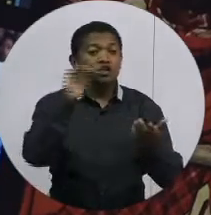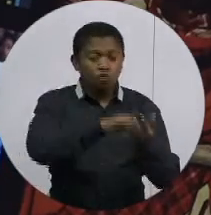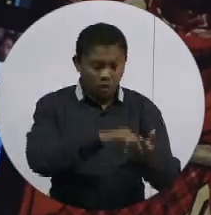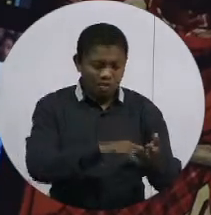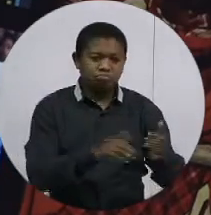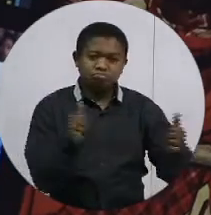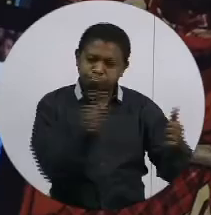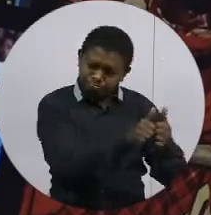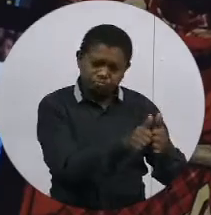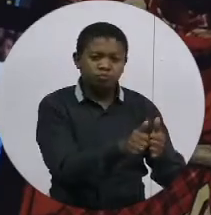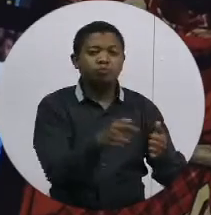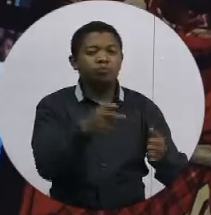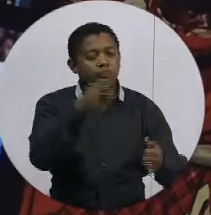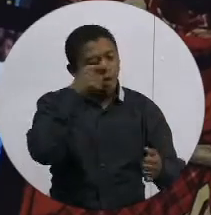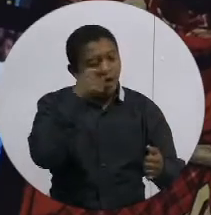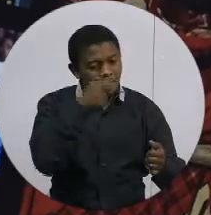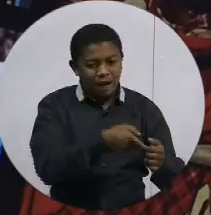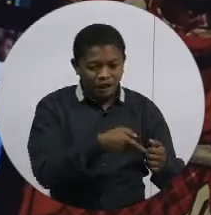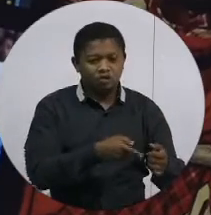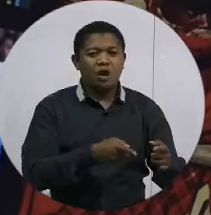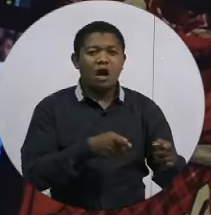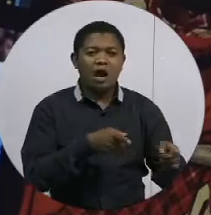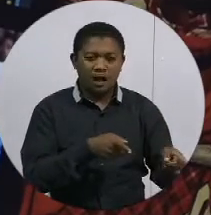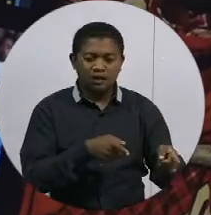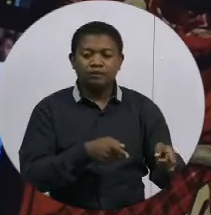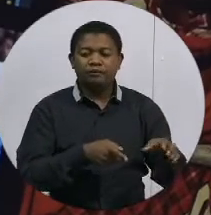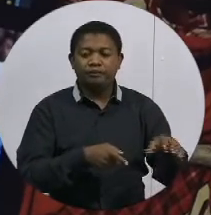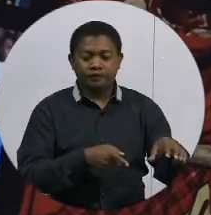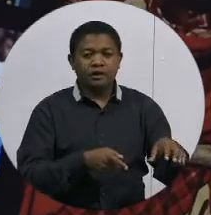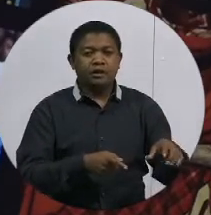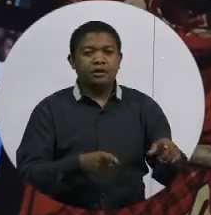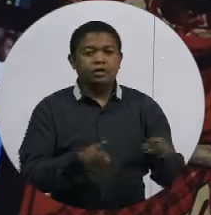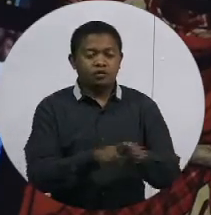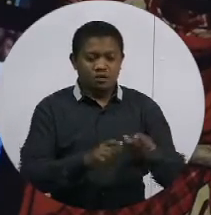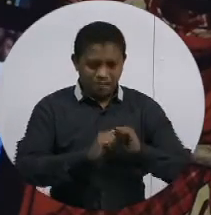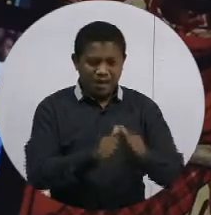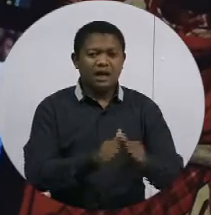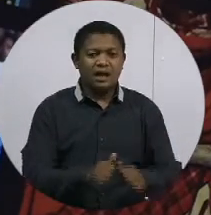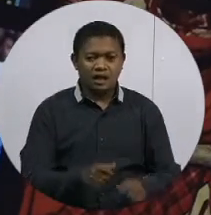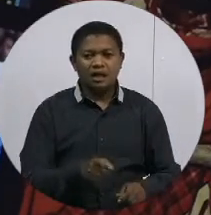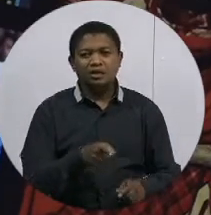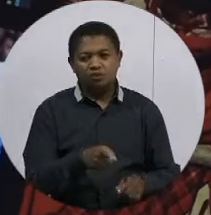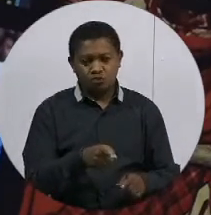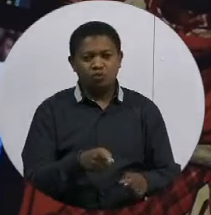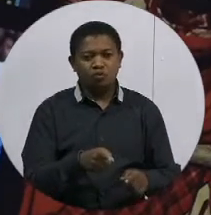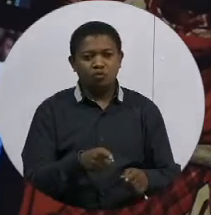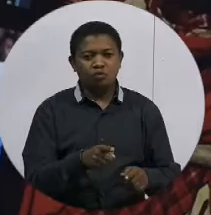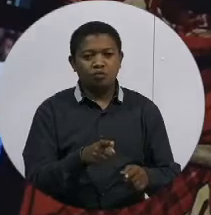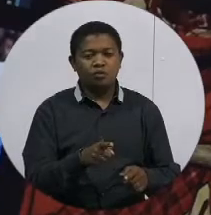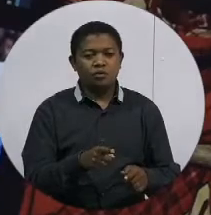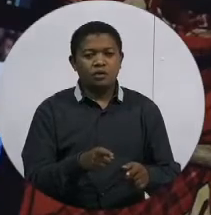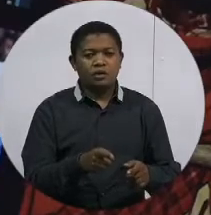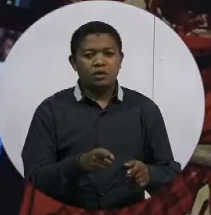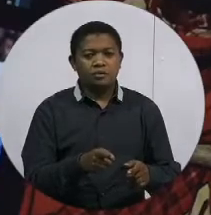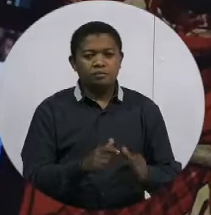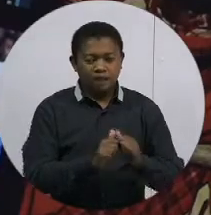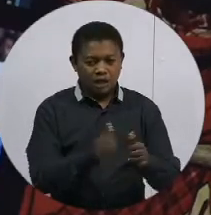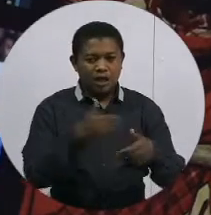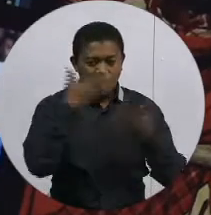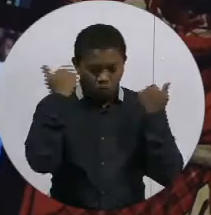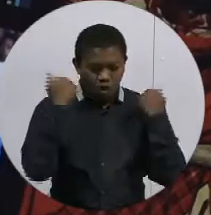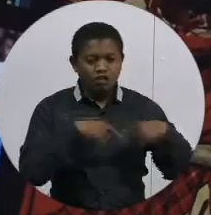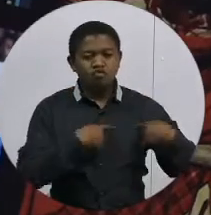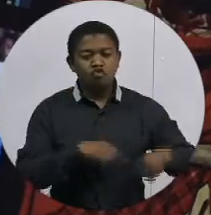amin'izay secteur zay andreketany miaraka amin'ireo agent communautaire zay zany sokajy voalohany any an-tokantrano zany